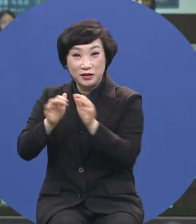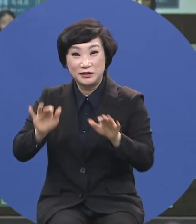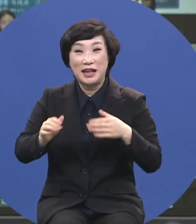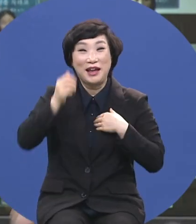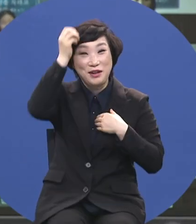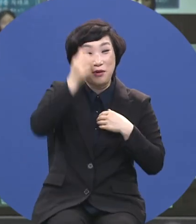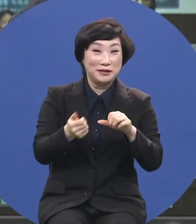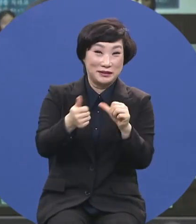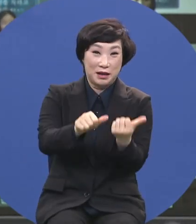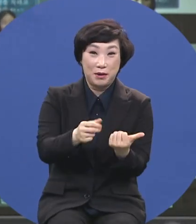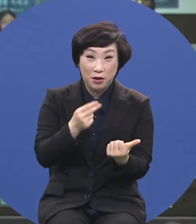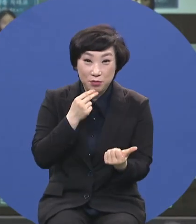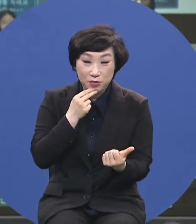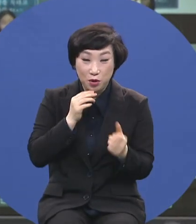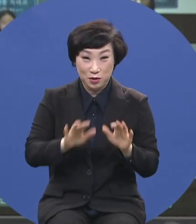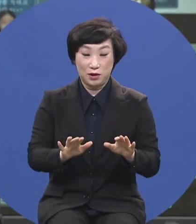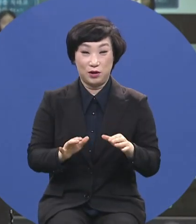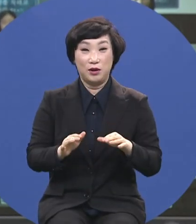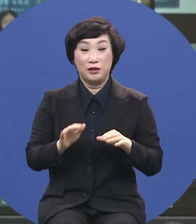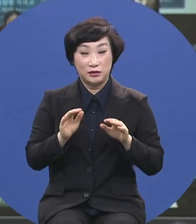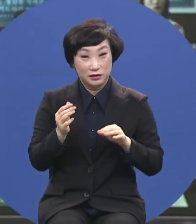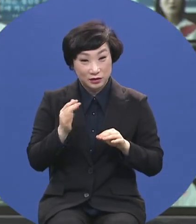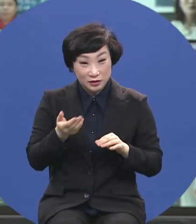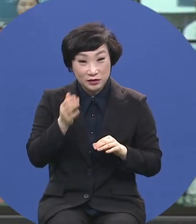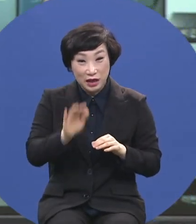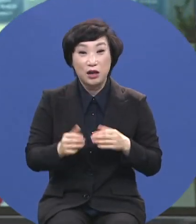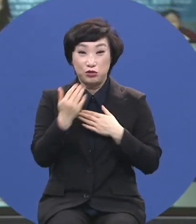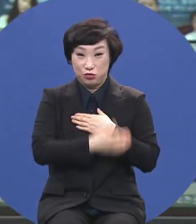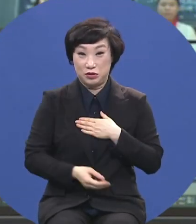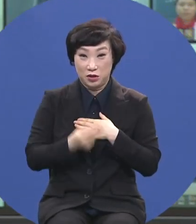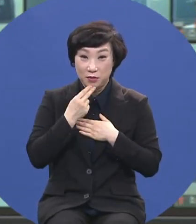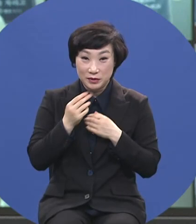없어. 그러나 육신이 없으니 또 죽을 일도 없어.